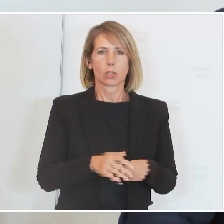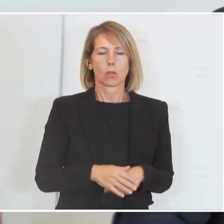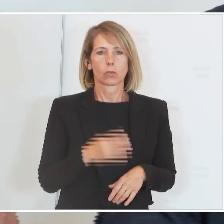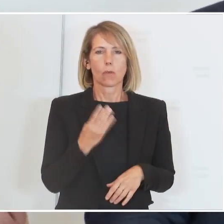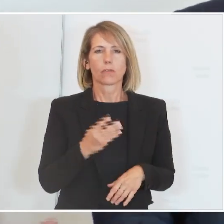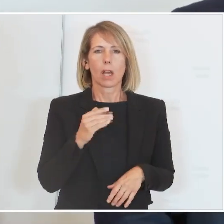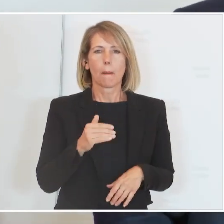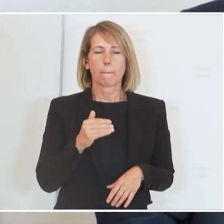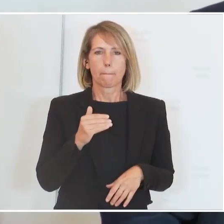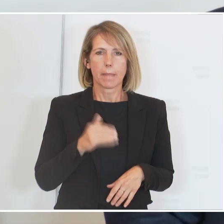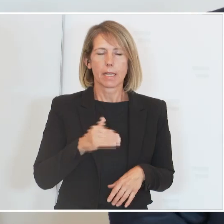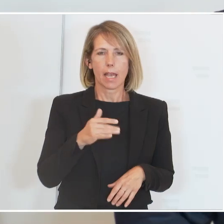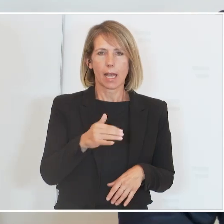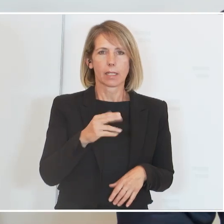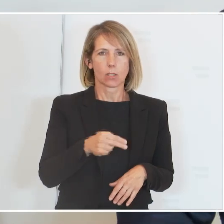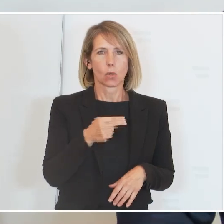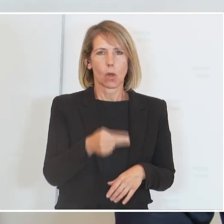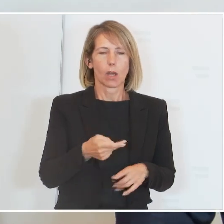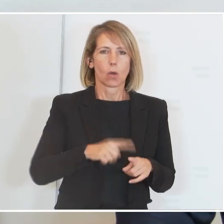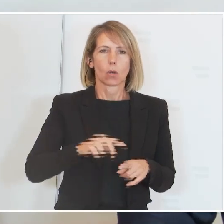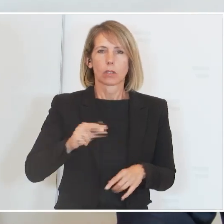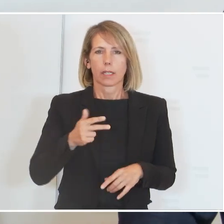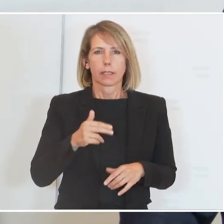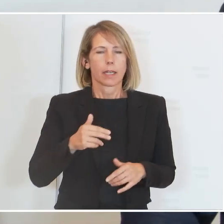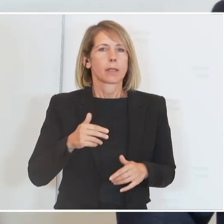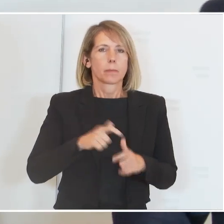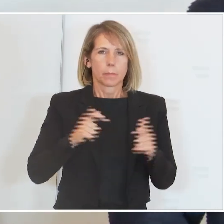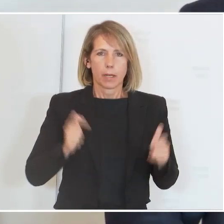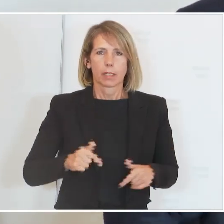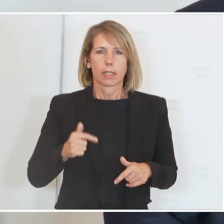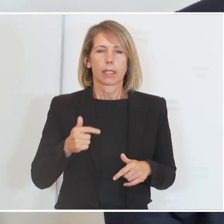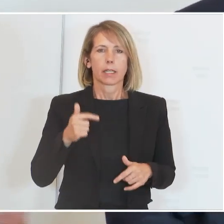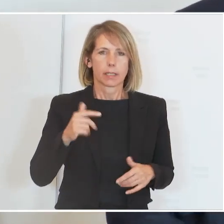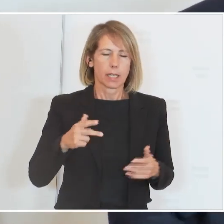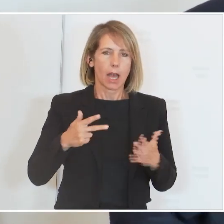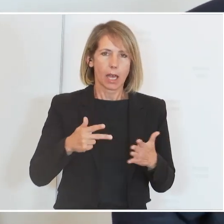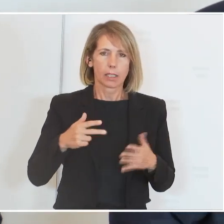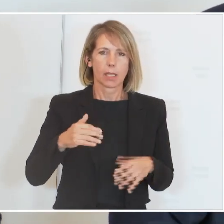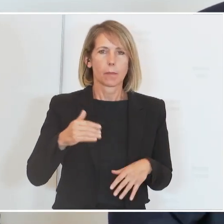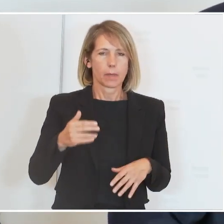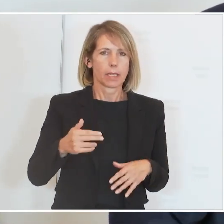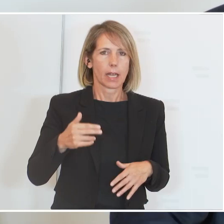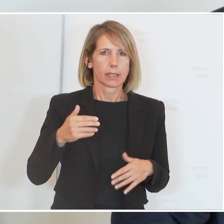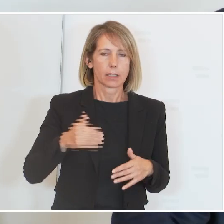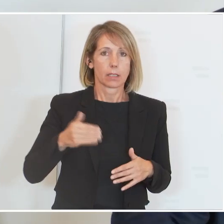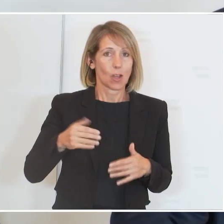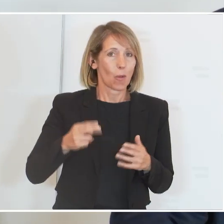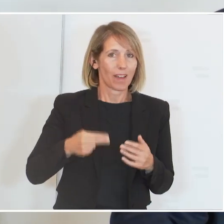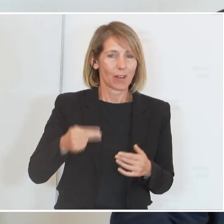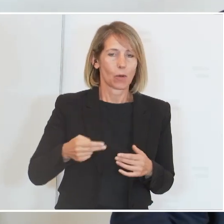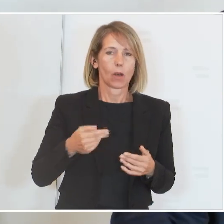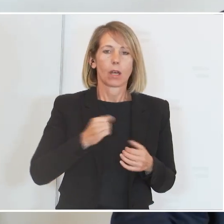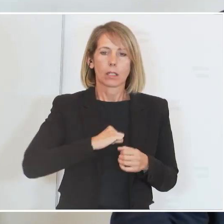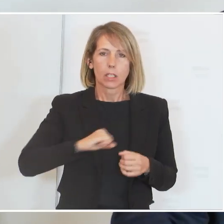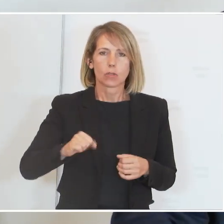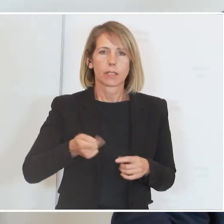Euro, 28 Milliarden Euro, das dritte Paket, da sind wir im europäischen Vergleich, was Volumen betrifft und was Geschwindigkeit